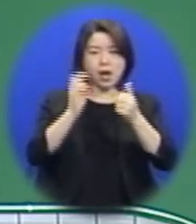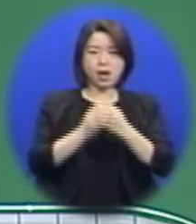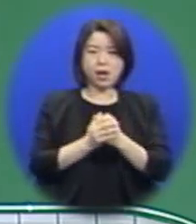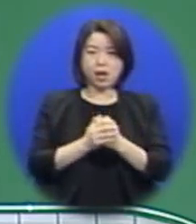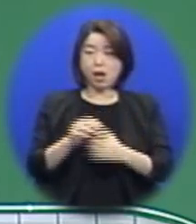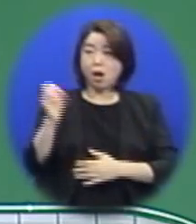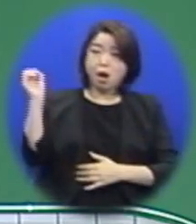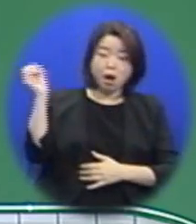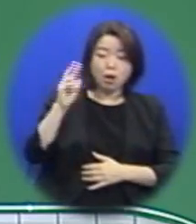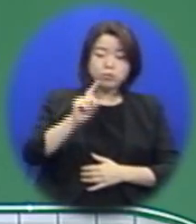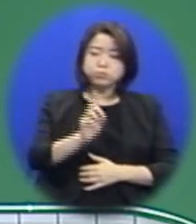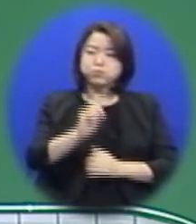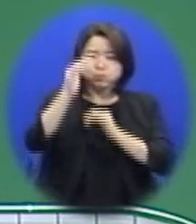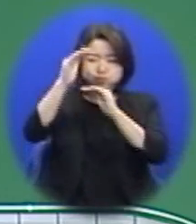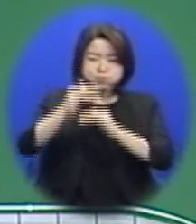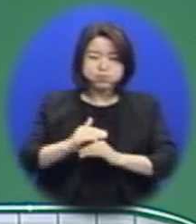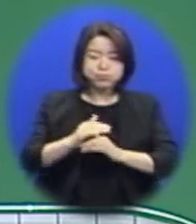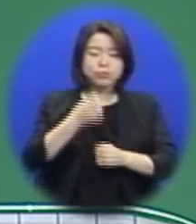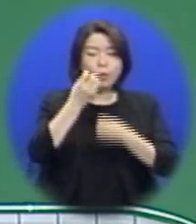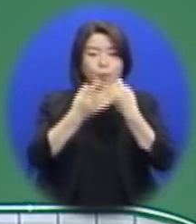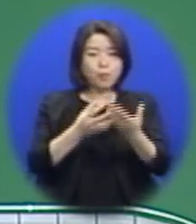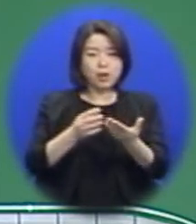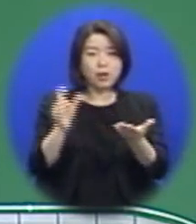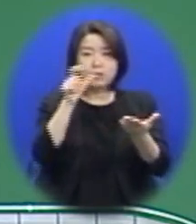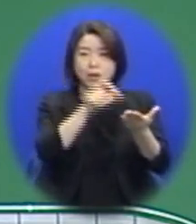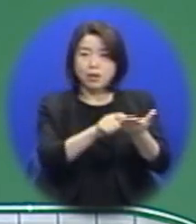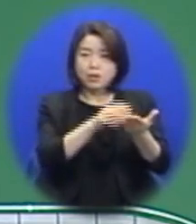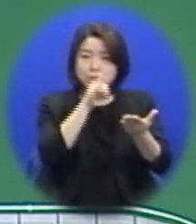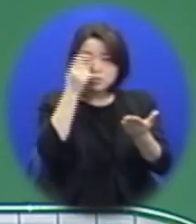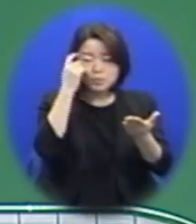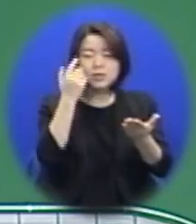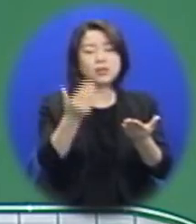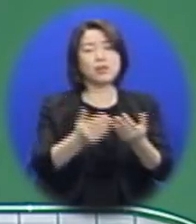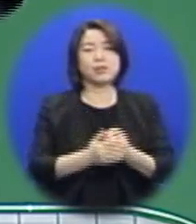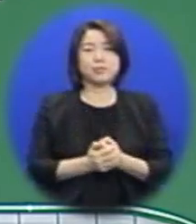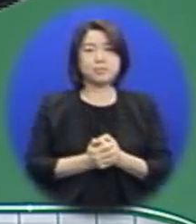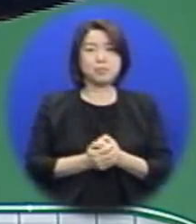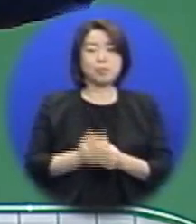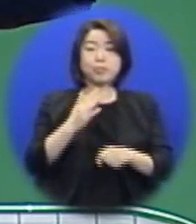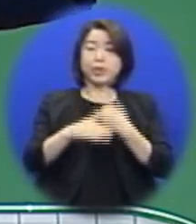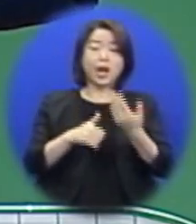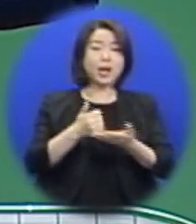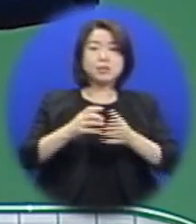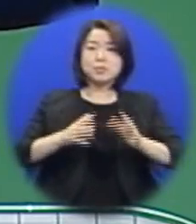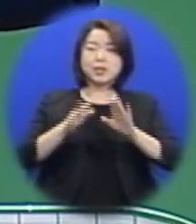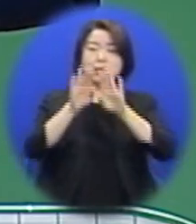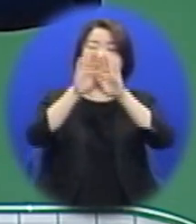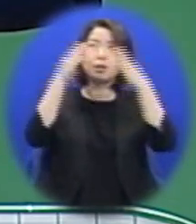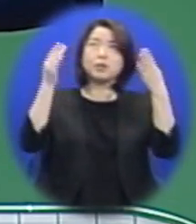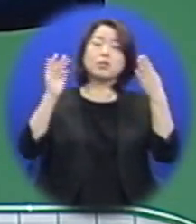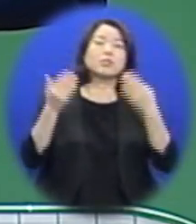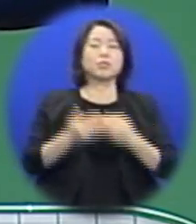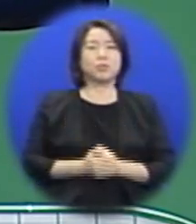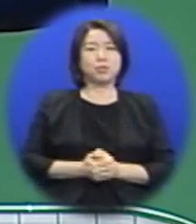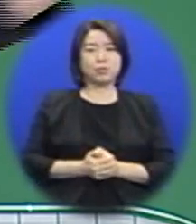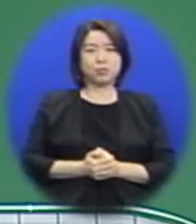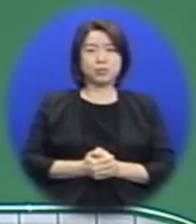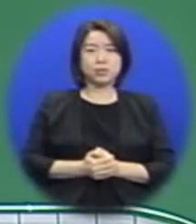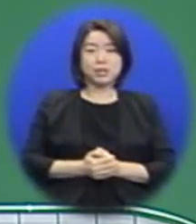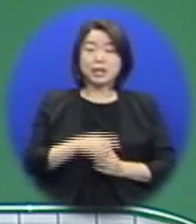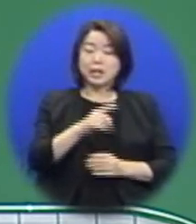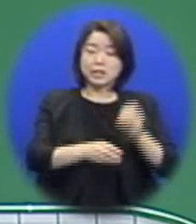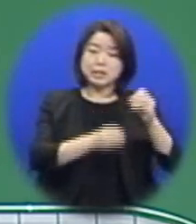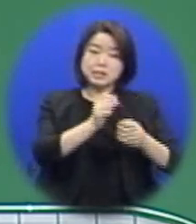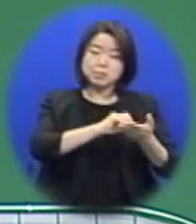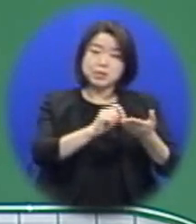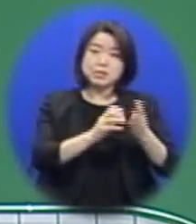이거 무슨 내용의 이런 고백을 하는 겁니까? 하나님의 나라가 열린 거예요. 이